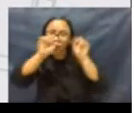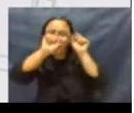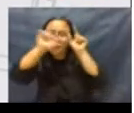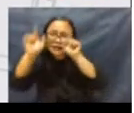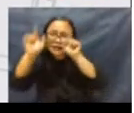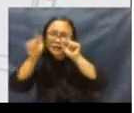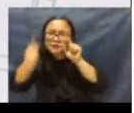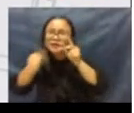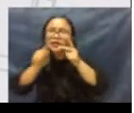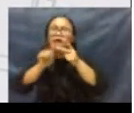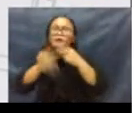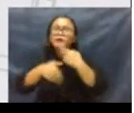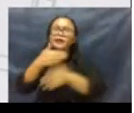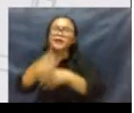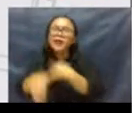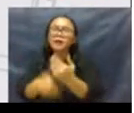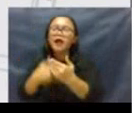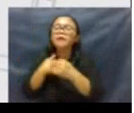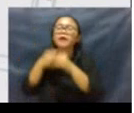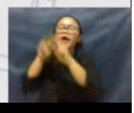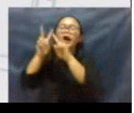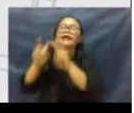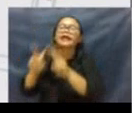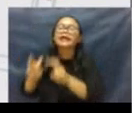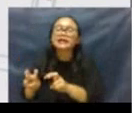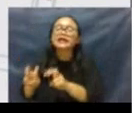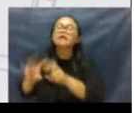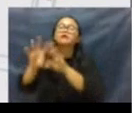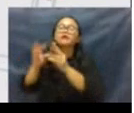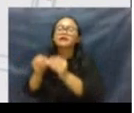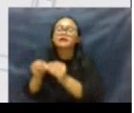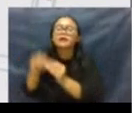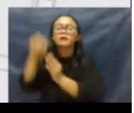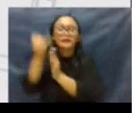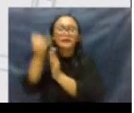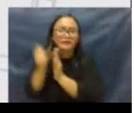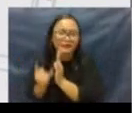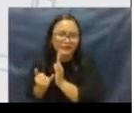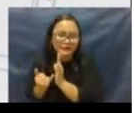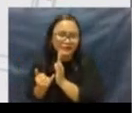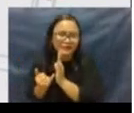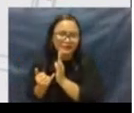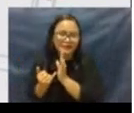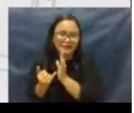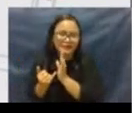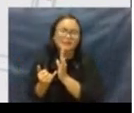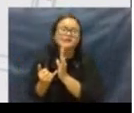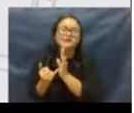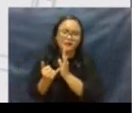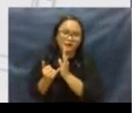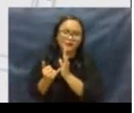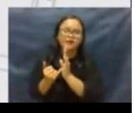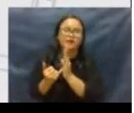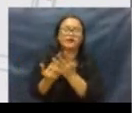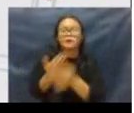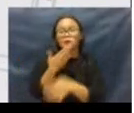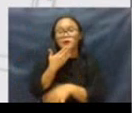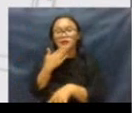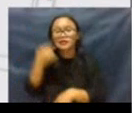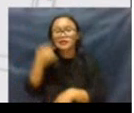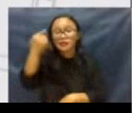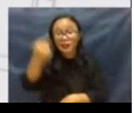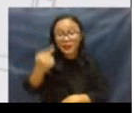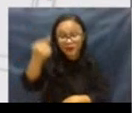menerapkan, menganalisis, mensintesis, dan mengevaluasi. dalam sehari-hari kira-kira kalau ketika